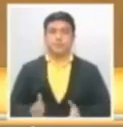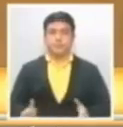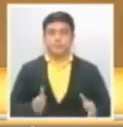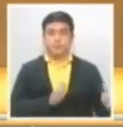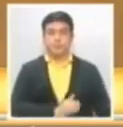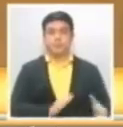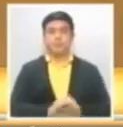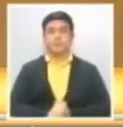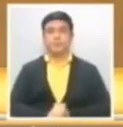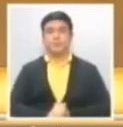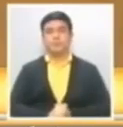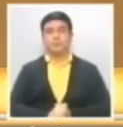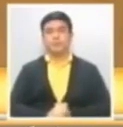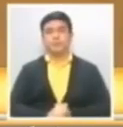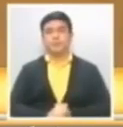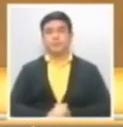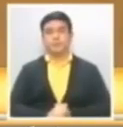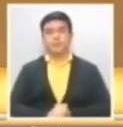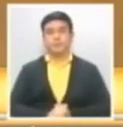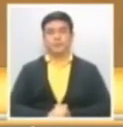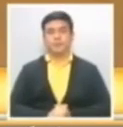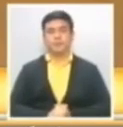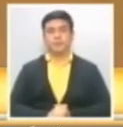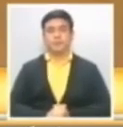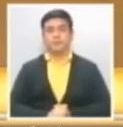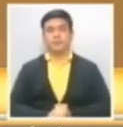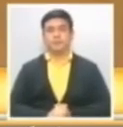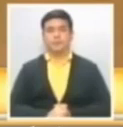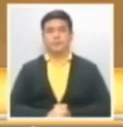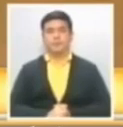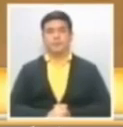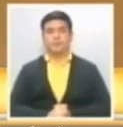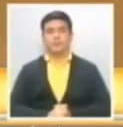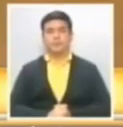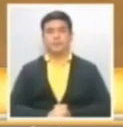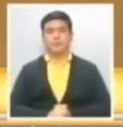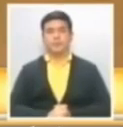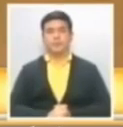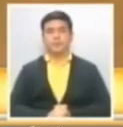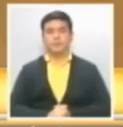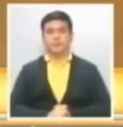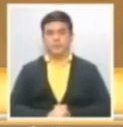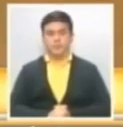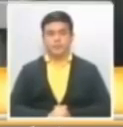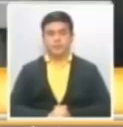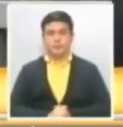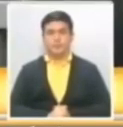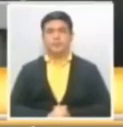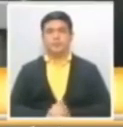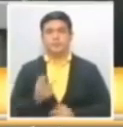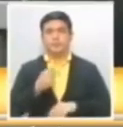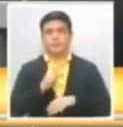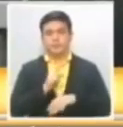ชิญท่านเดชอิสท่านผิดขออภัยด้วยนะครับขาวทองท่านเดชอิสขาวทองครับเชิญครับ ครับเรียนท่